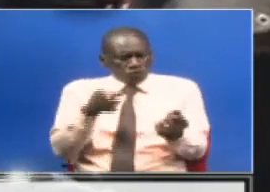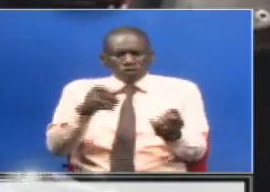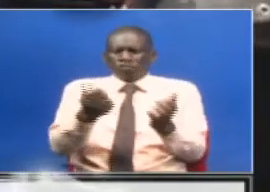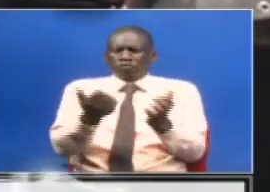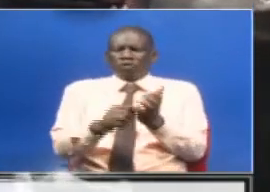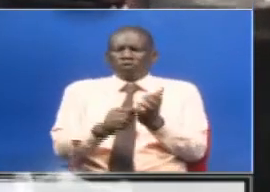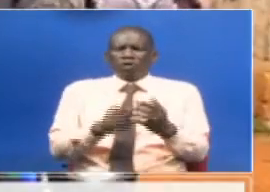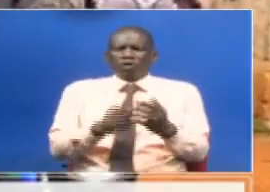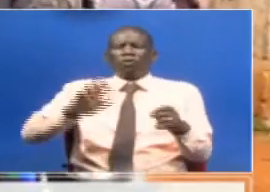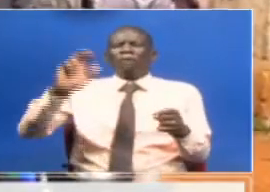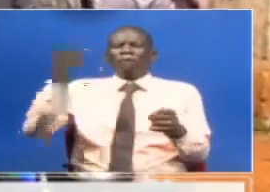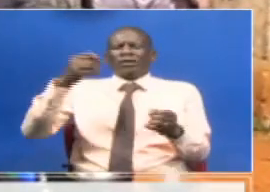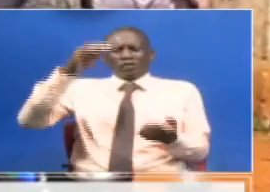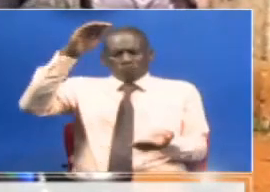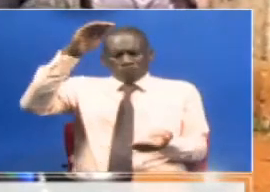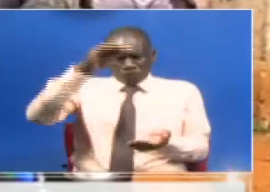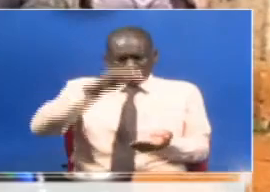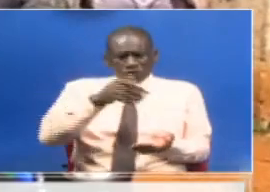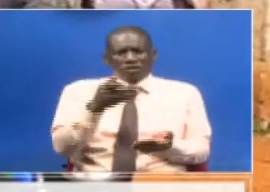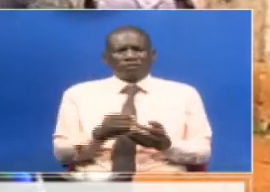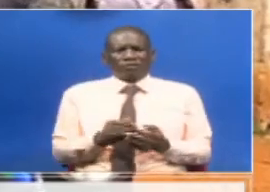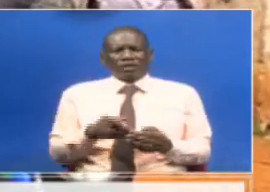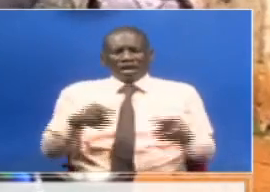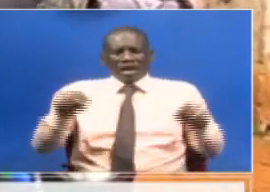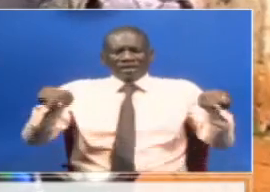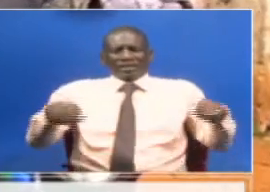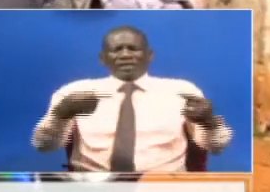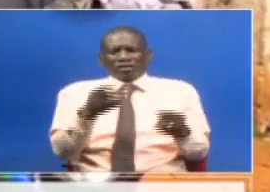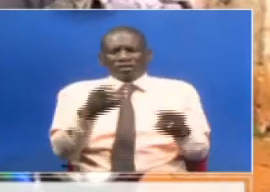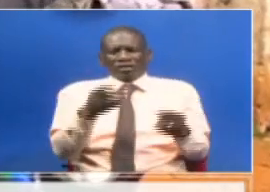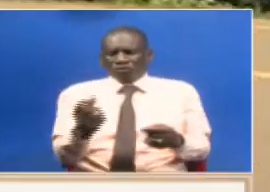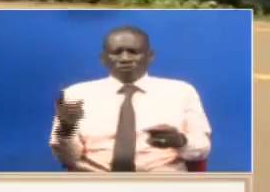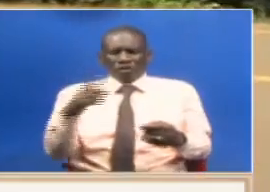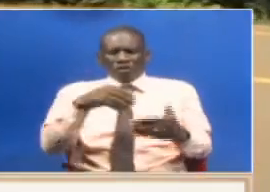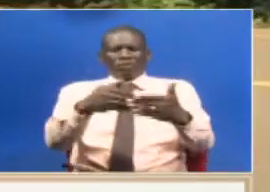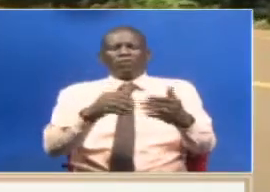coming downwards. Shambulio hilo linajiri siku chache kabla ya Rais William